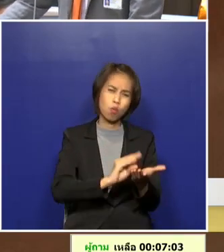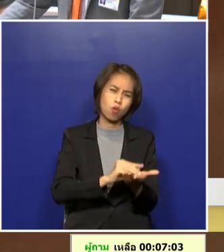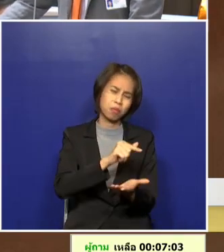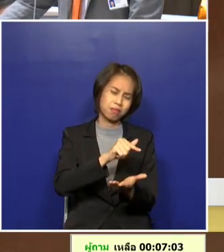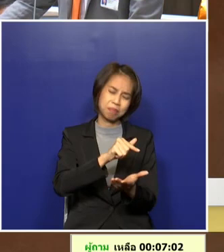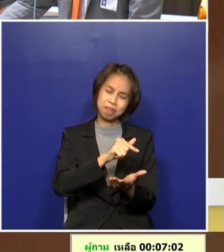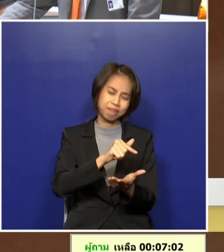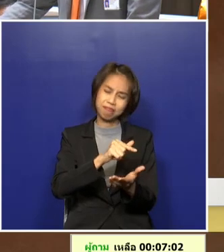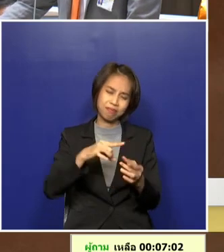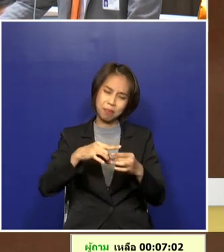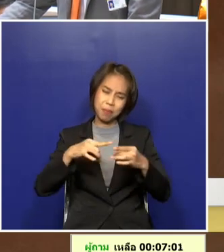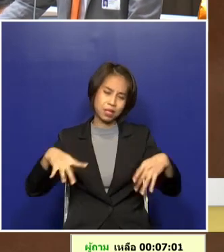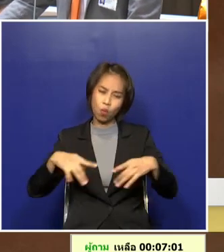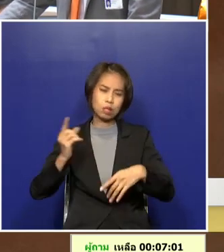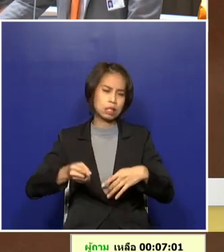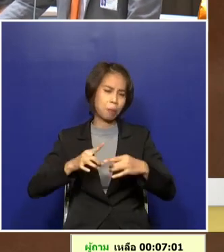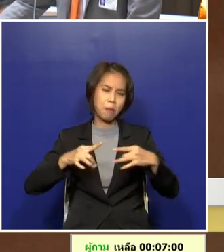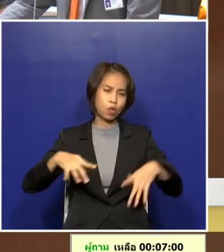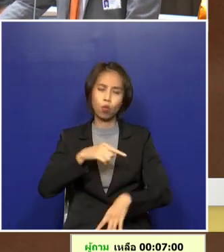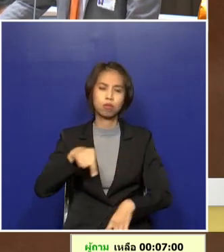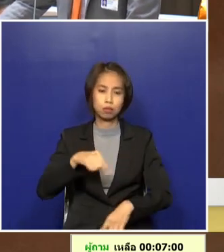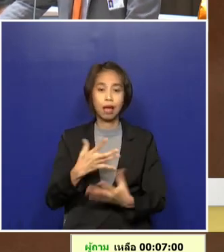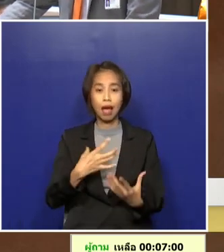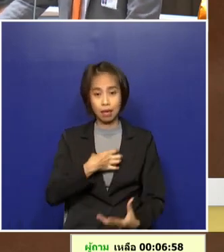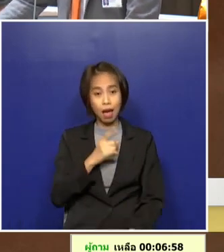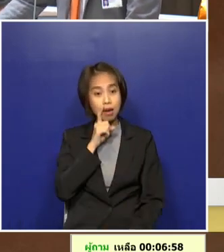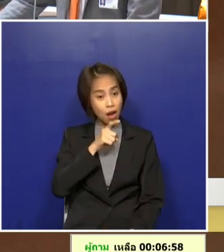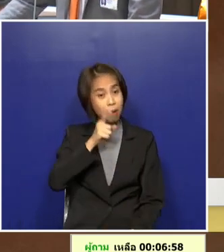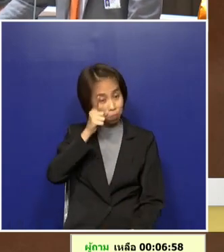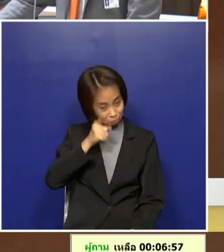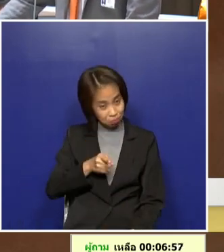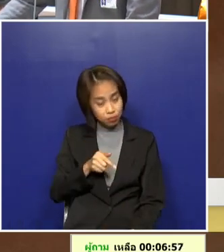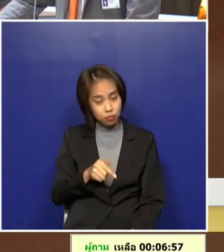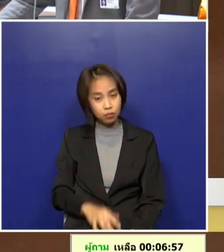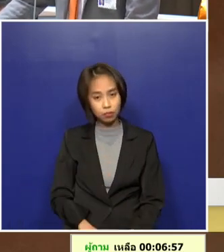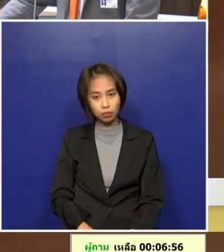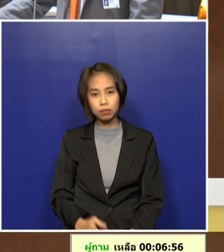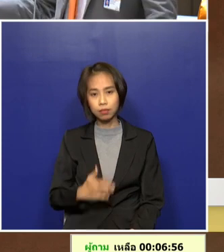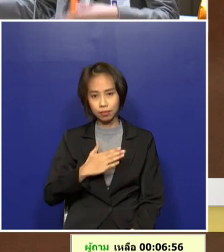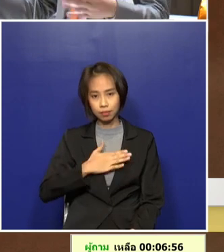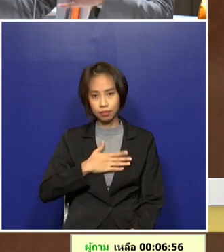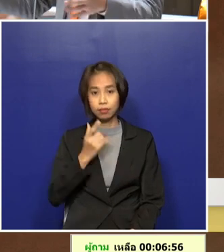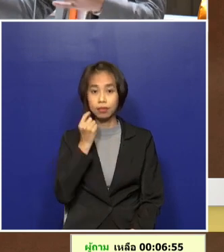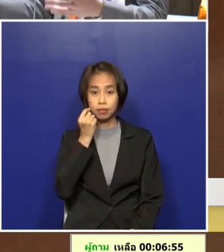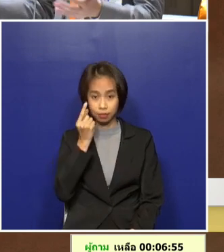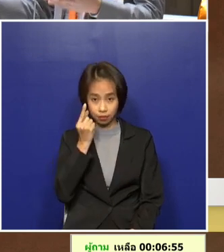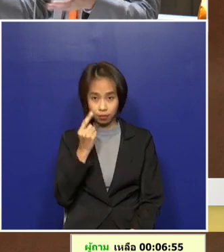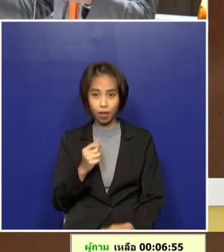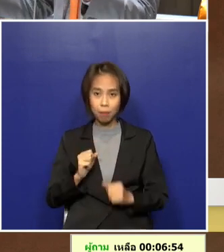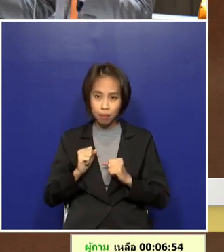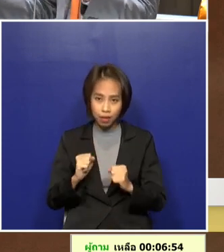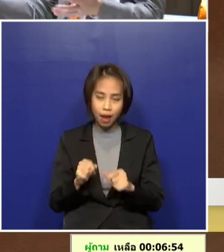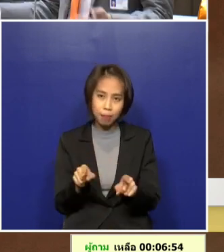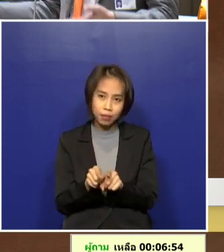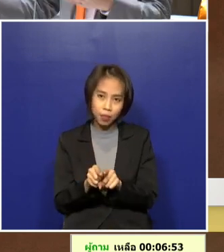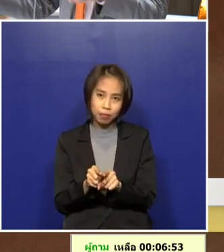ค่อยตรงเท่าไหร่ก็อยากจะถามตรงๆนะครับว่าคือผมเข้าใจว่าท่านเนี่ยพยายามร่อนหา